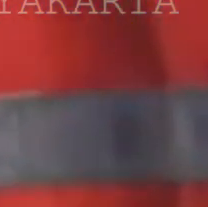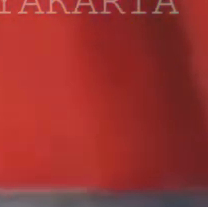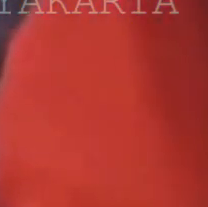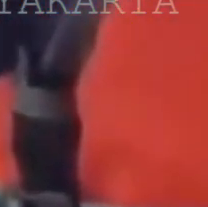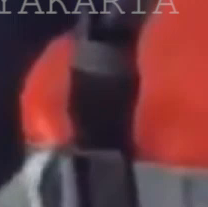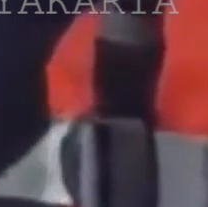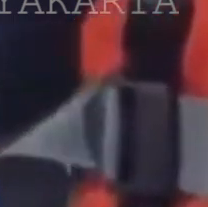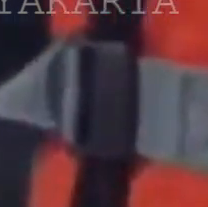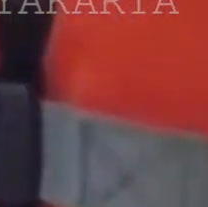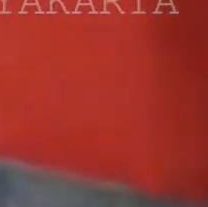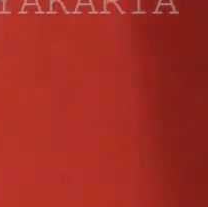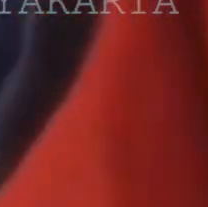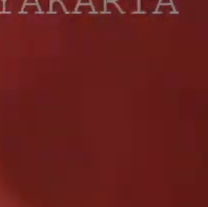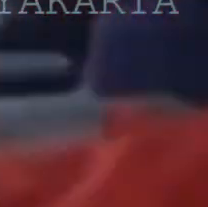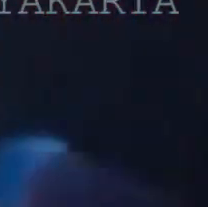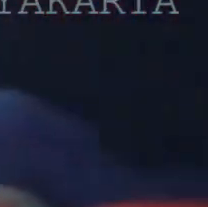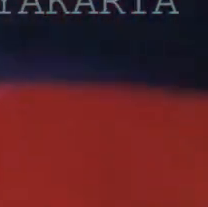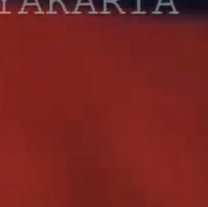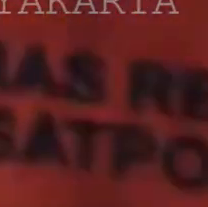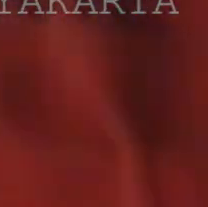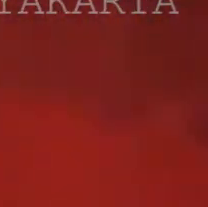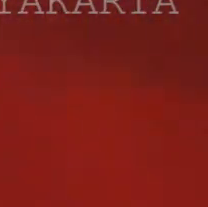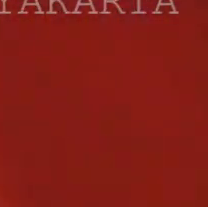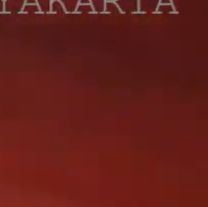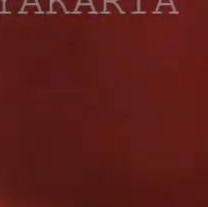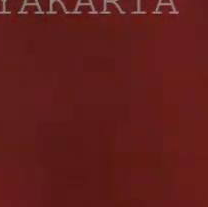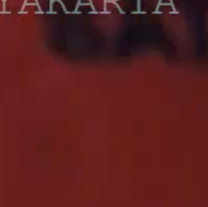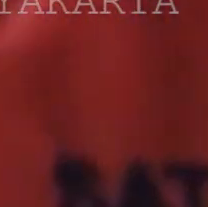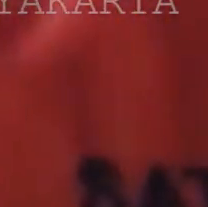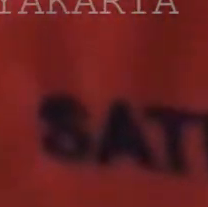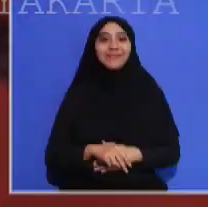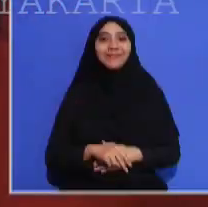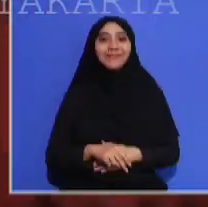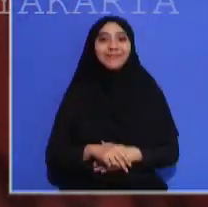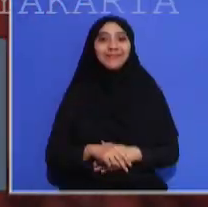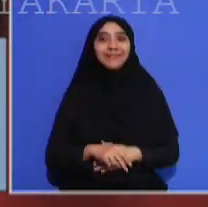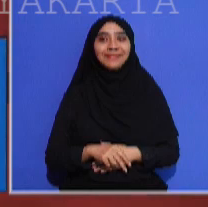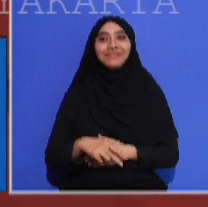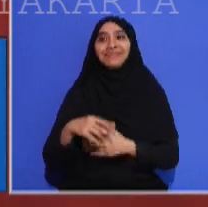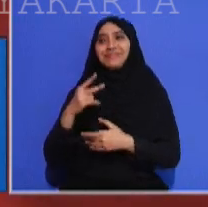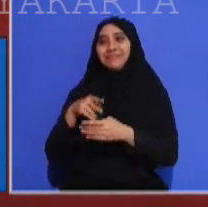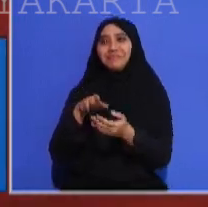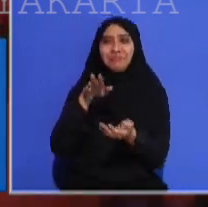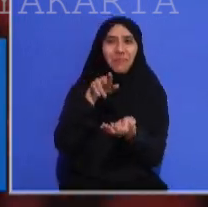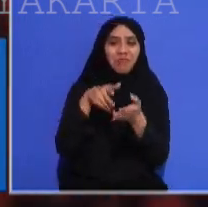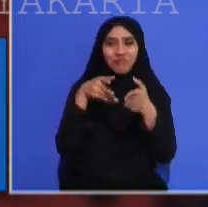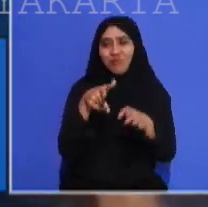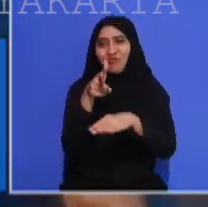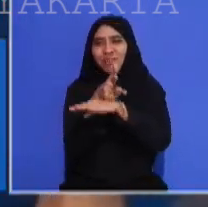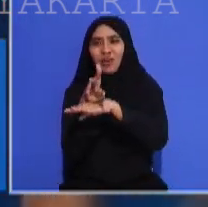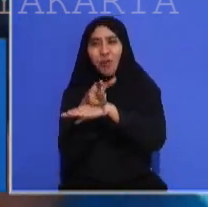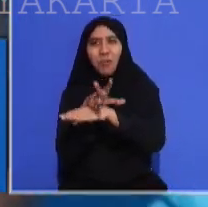identifikasi persiapan pengangkatan inilah rekaman dari petugaslinmas Pantai Baron saat sedang